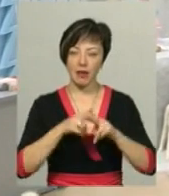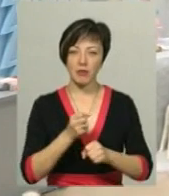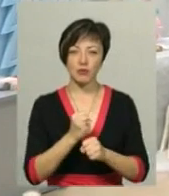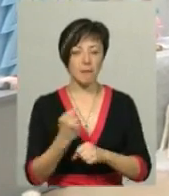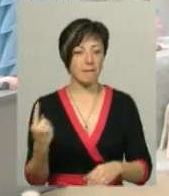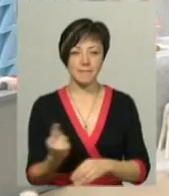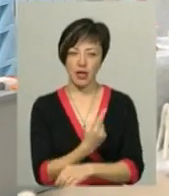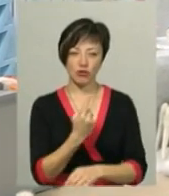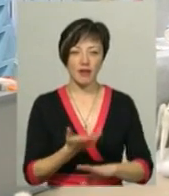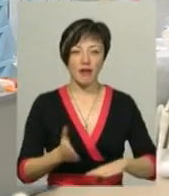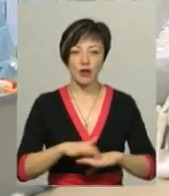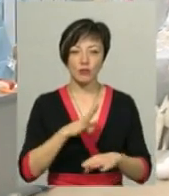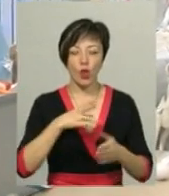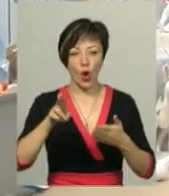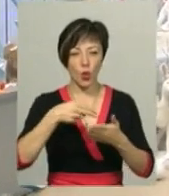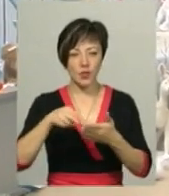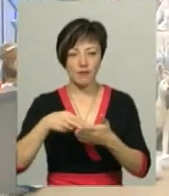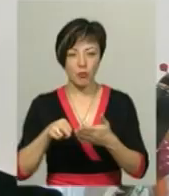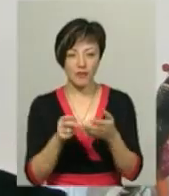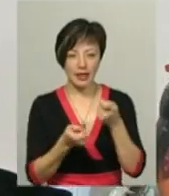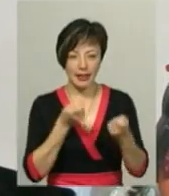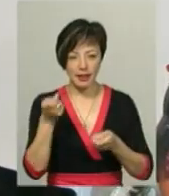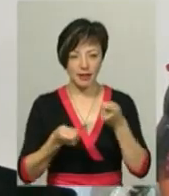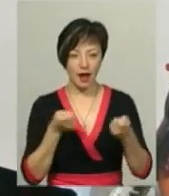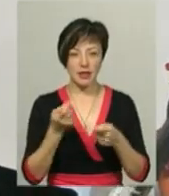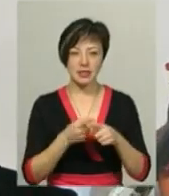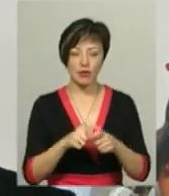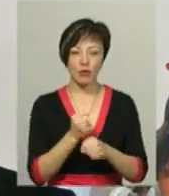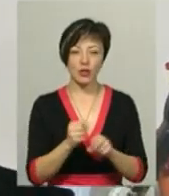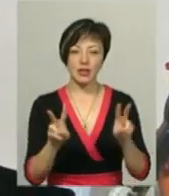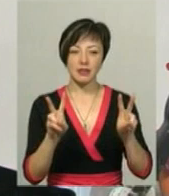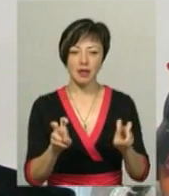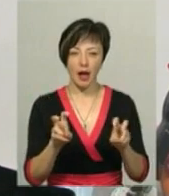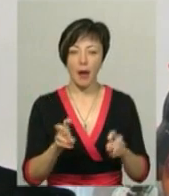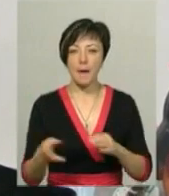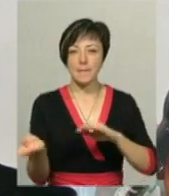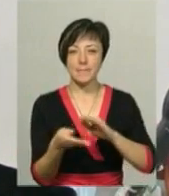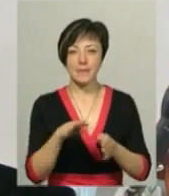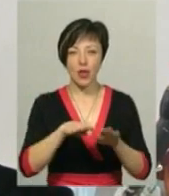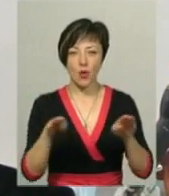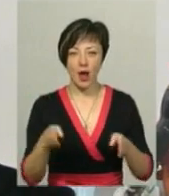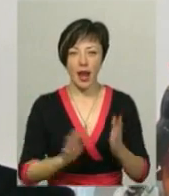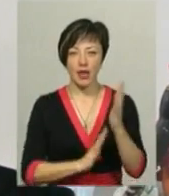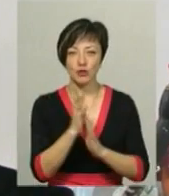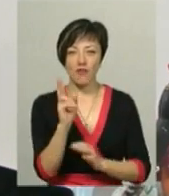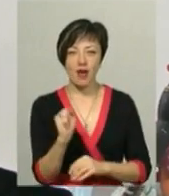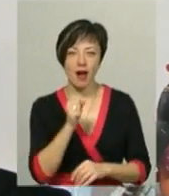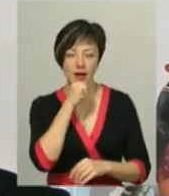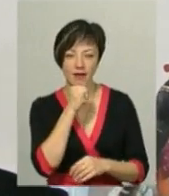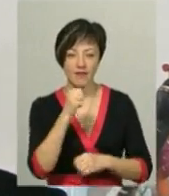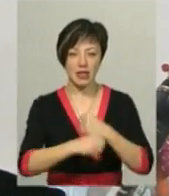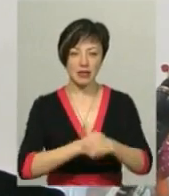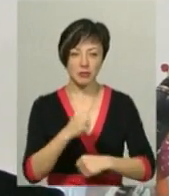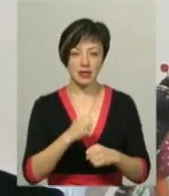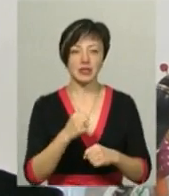працює вперше. Найважче було розфарбовувати деталі. Ця робота називається «Пеньок лісовика». На ній зображений ведмідь,